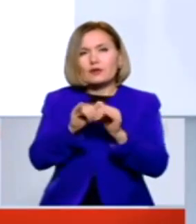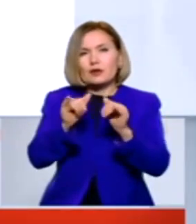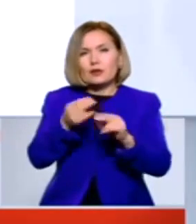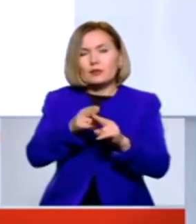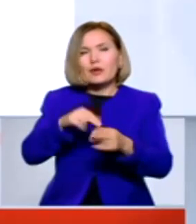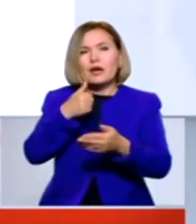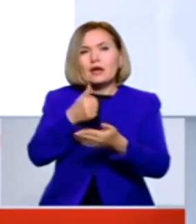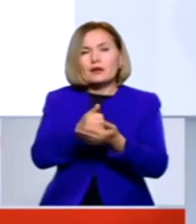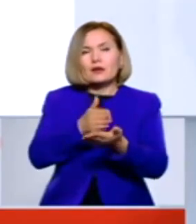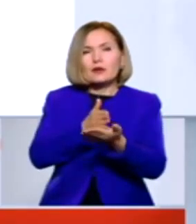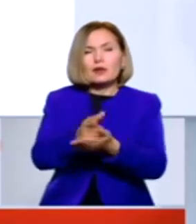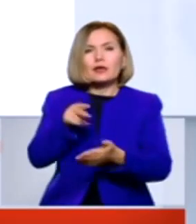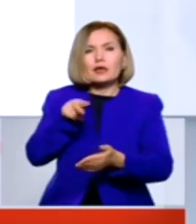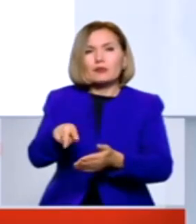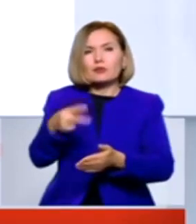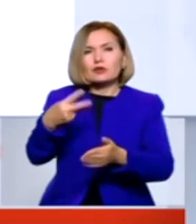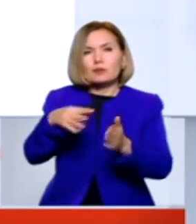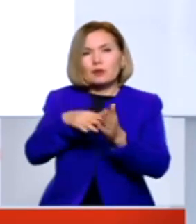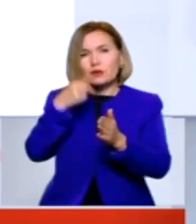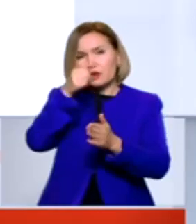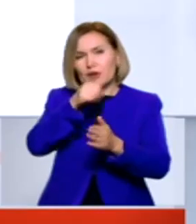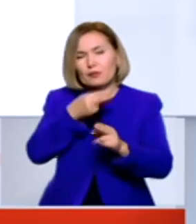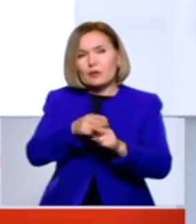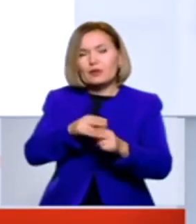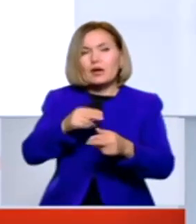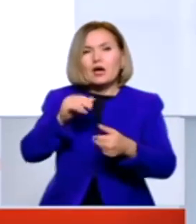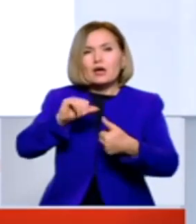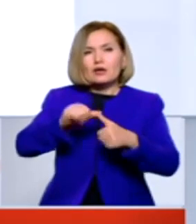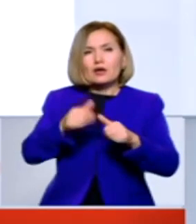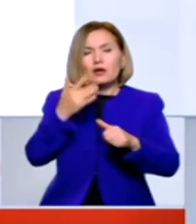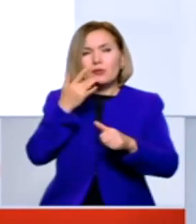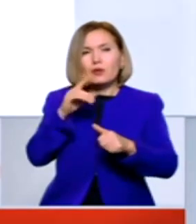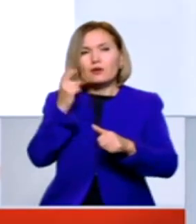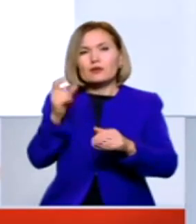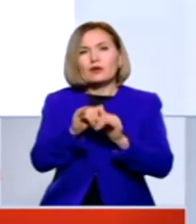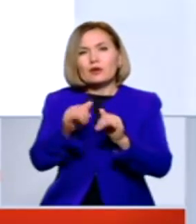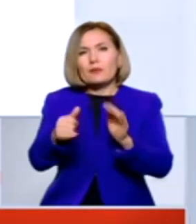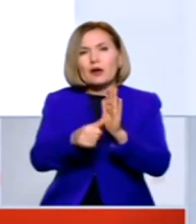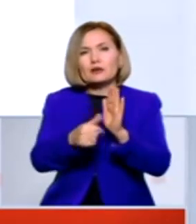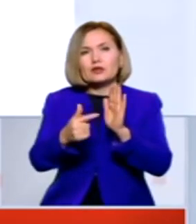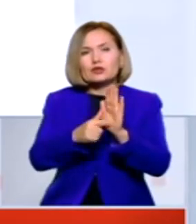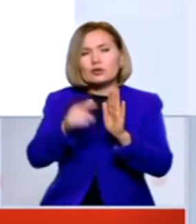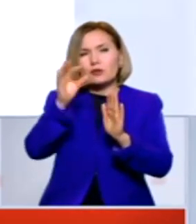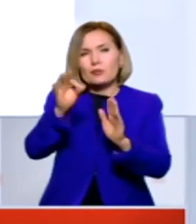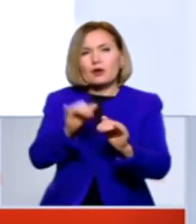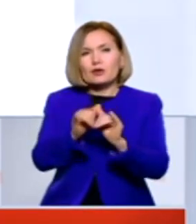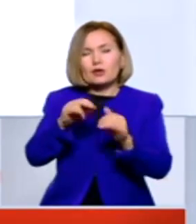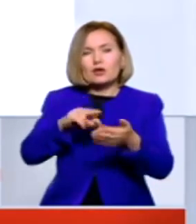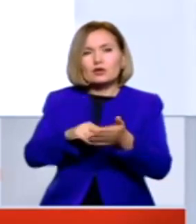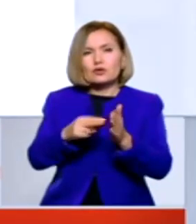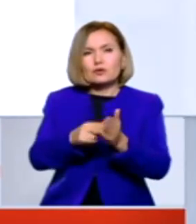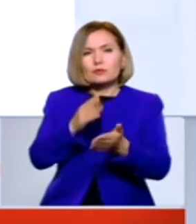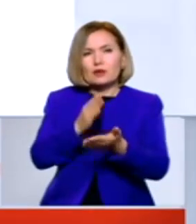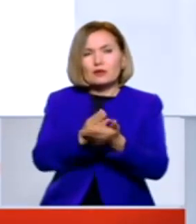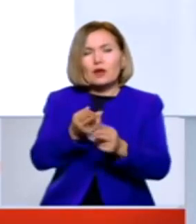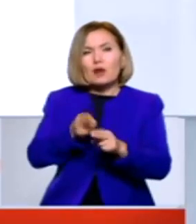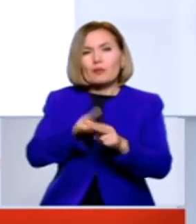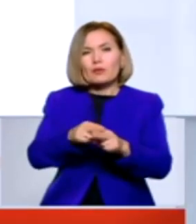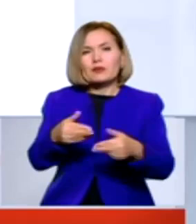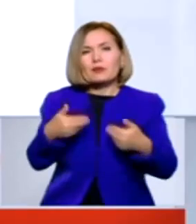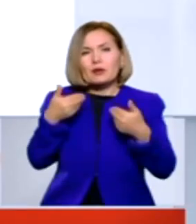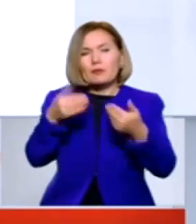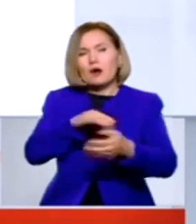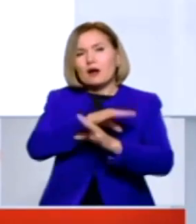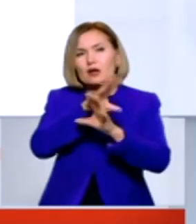және ең негізгісі 2029 жылға дейін тұрақты экономикалық өсімді 6-7%-ға дейін жеткізу жоспары көрсетілген.